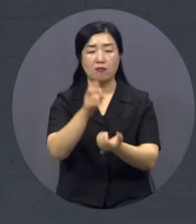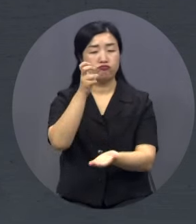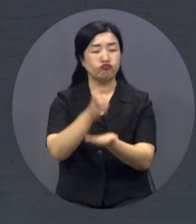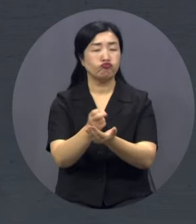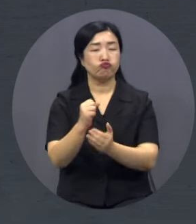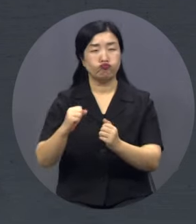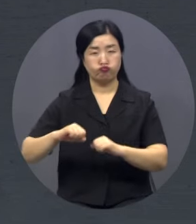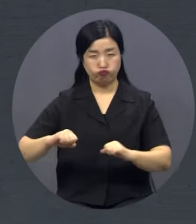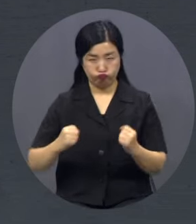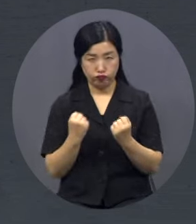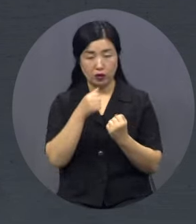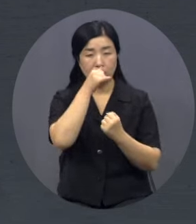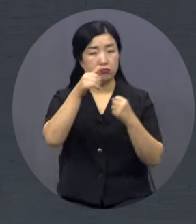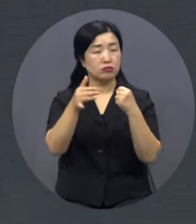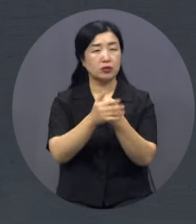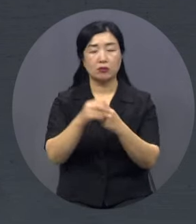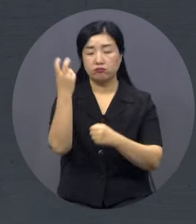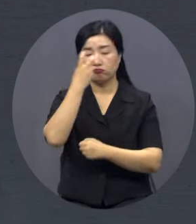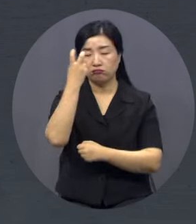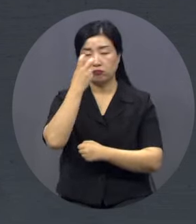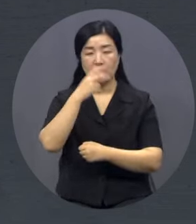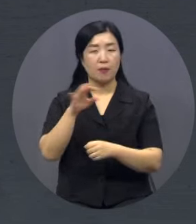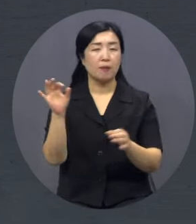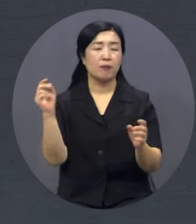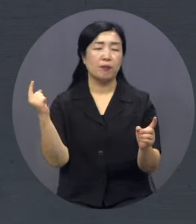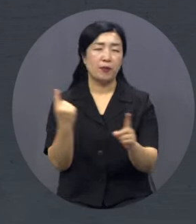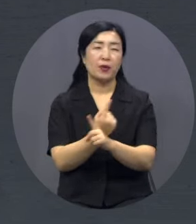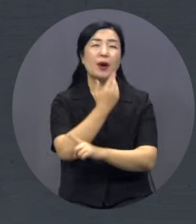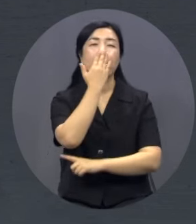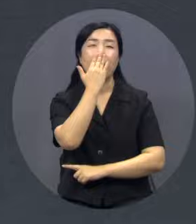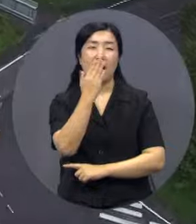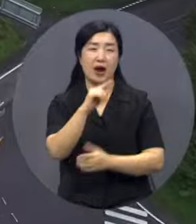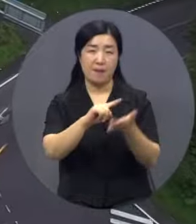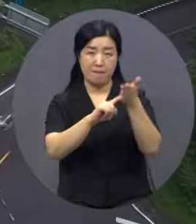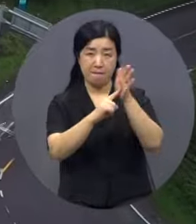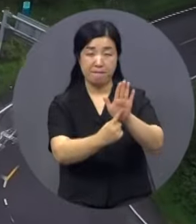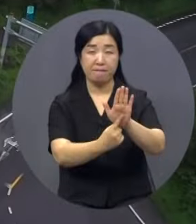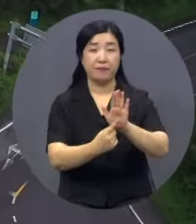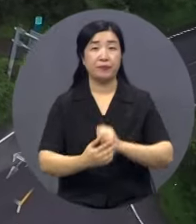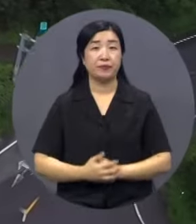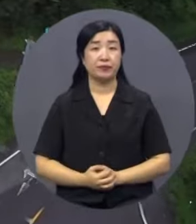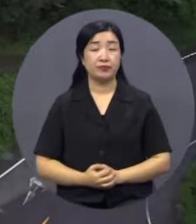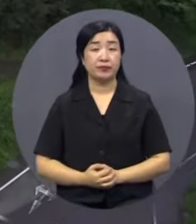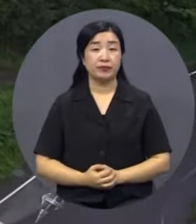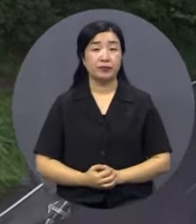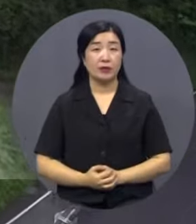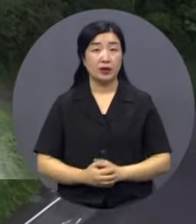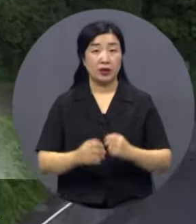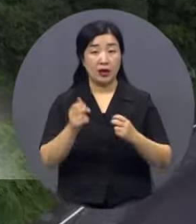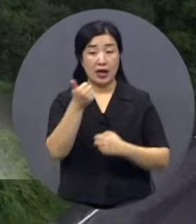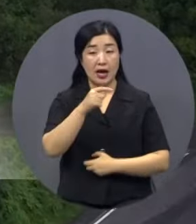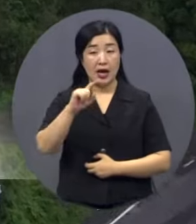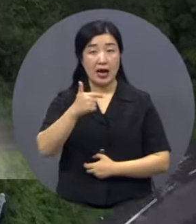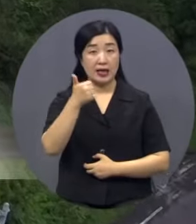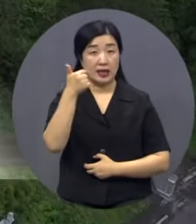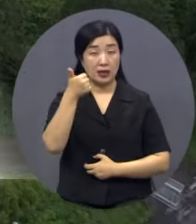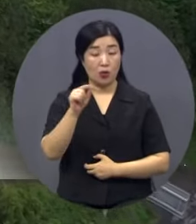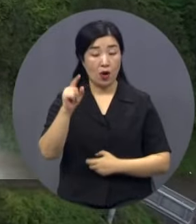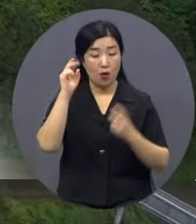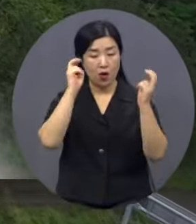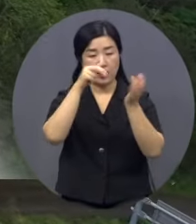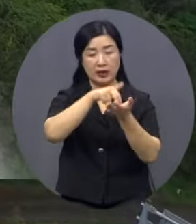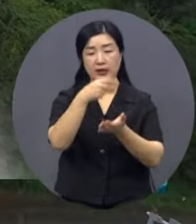준수했고 심의 과정에서 변경될 수 있다고 밝혔습니다 한화 그룹이 제시한 사업 기간은